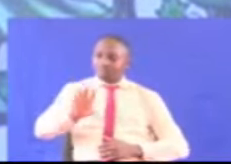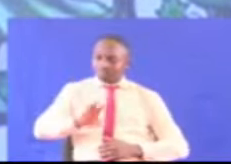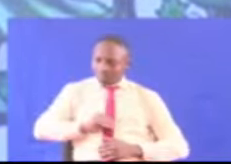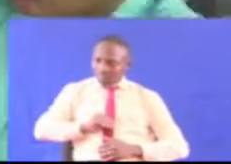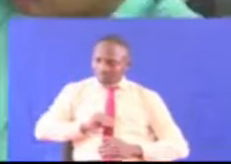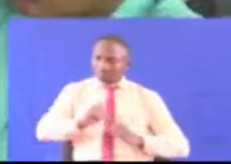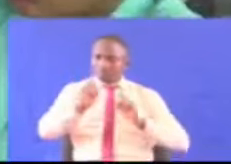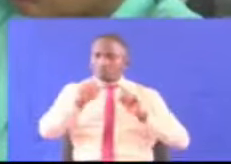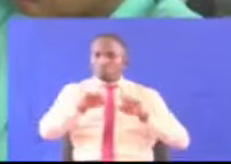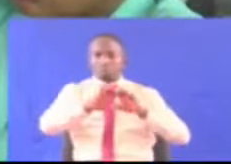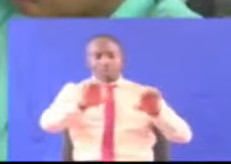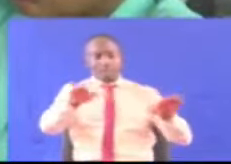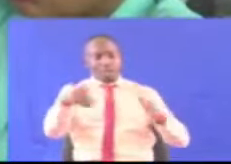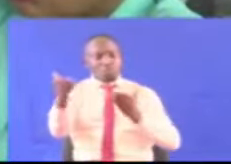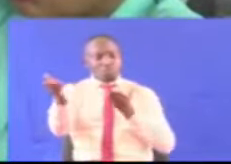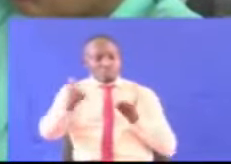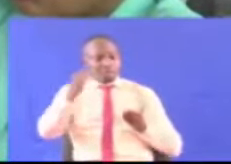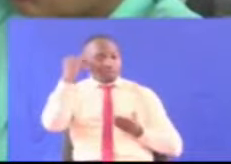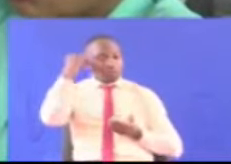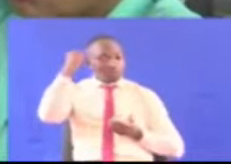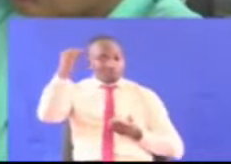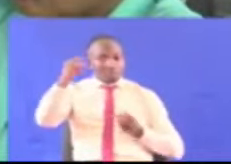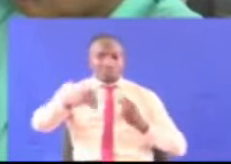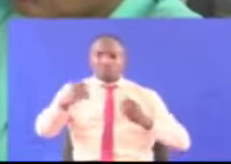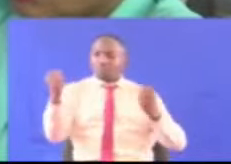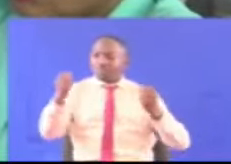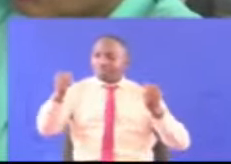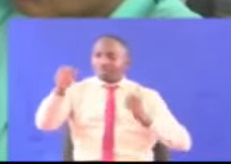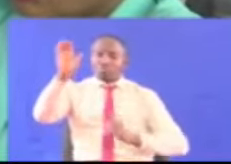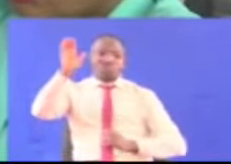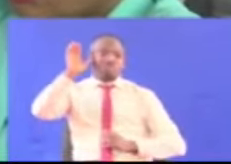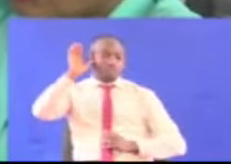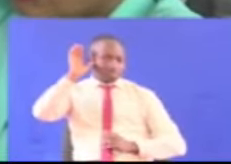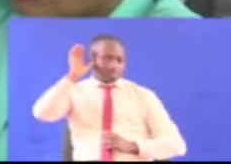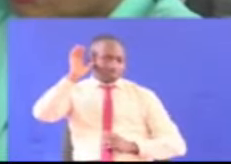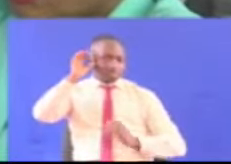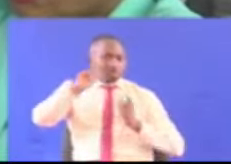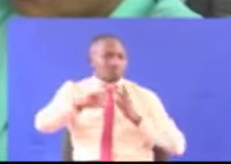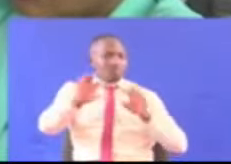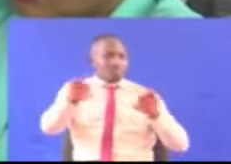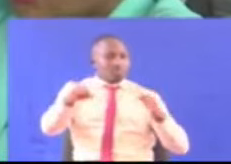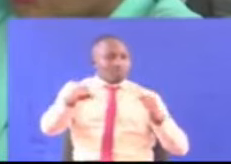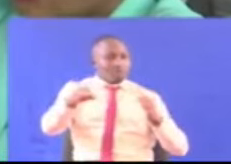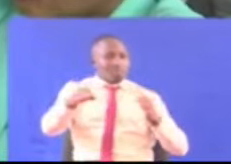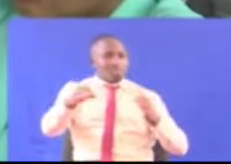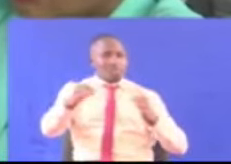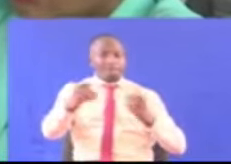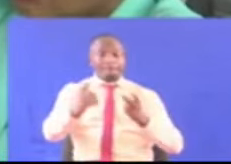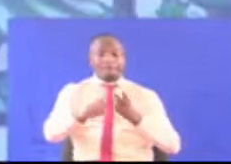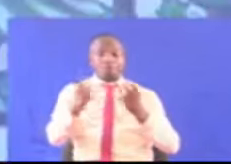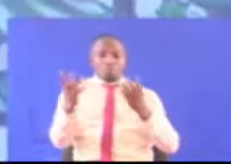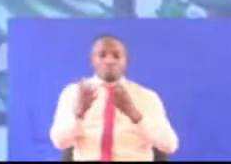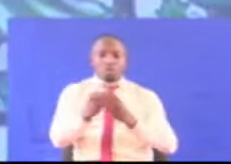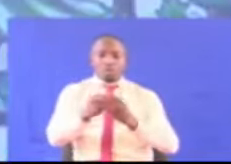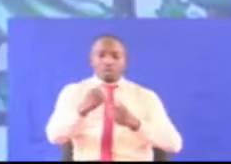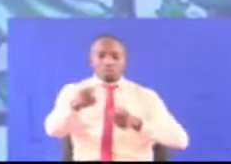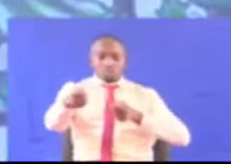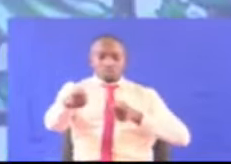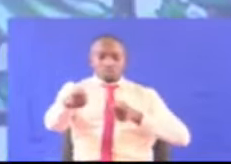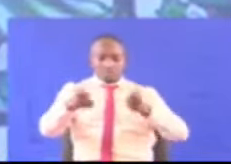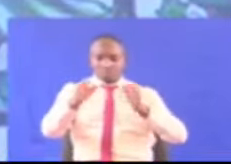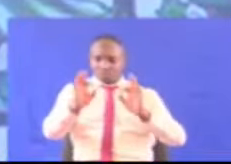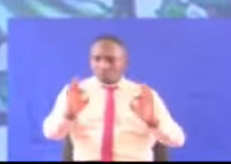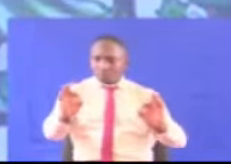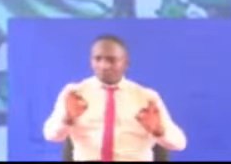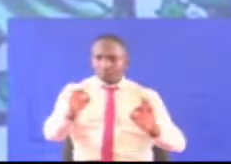kabisa kupokea ushauri wenu na tutajitahidi kusikiliza ushauri wenu namna ya kupeleka huu moja mbele, na